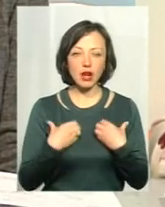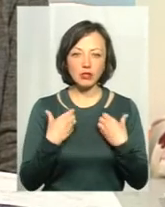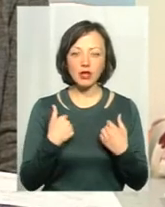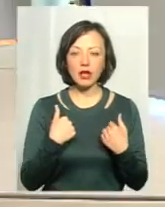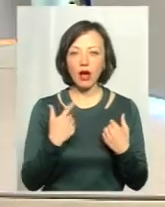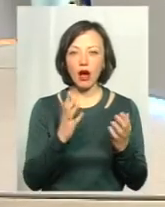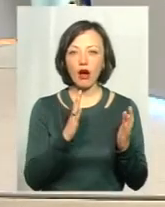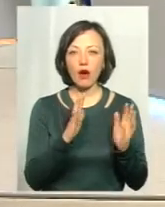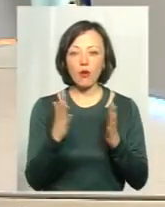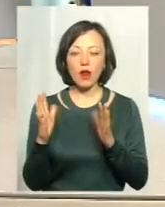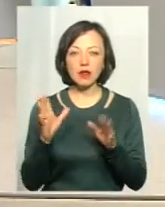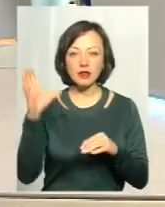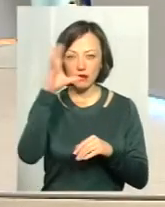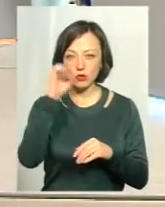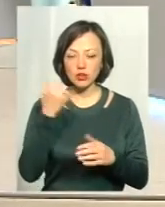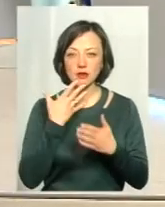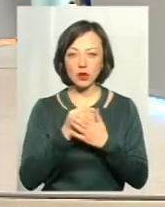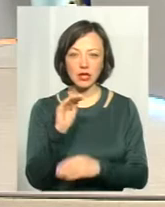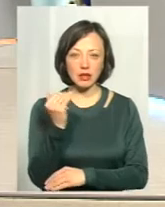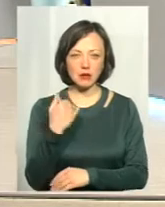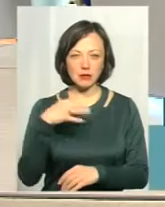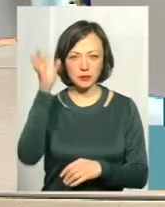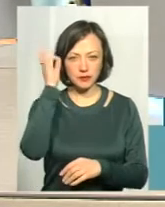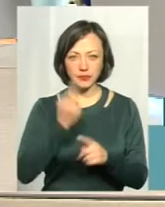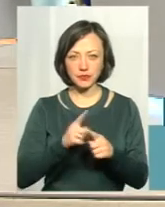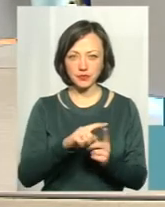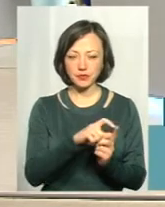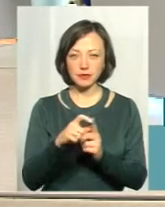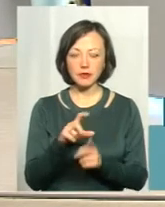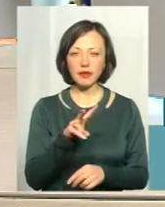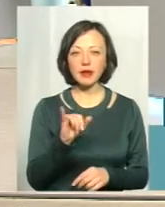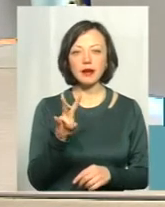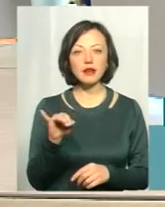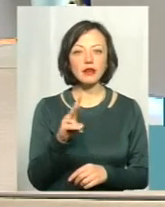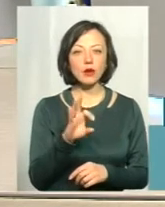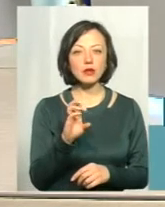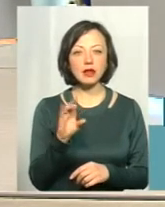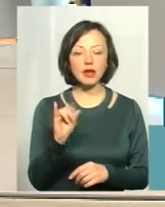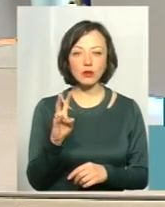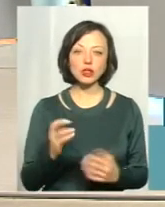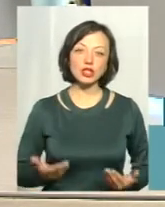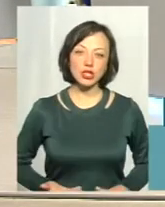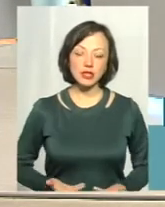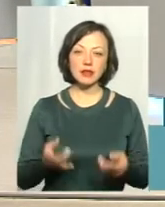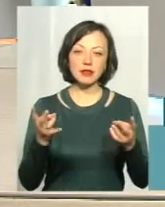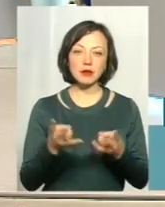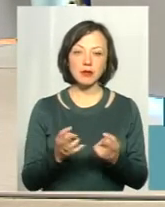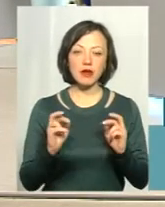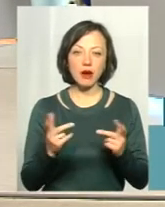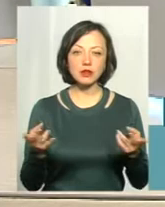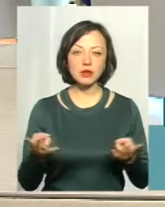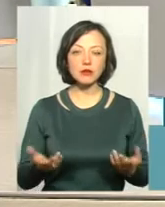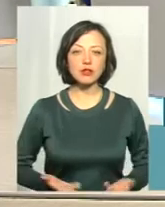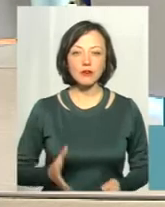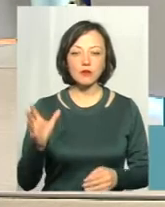гуляла тільки вночі своєю дитиною, і потім я згадала ці слова Ліни Костенко, а жити треба, якось треба жити, у